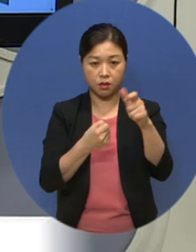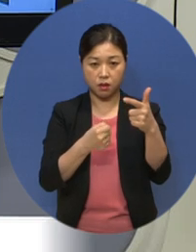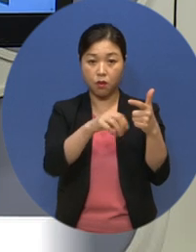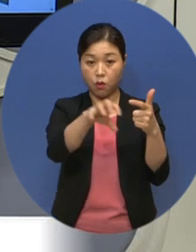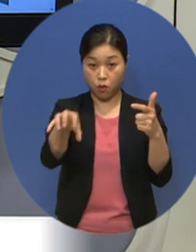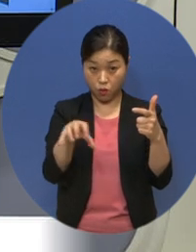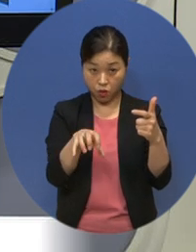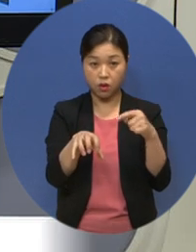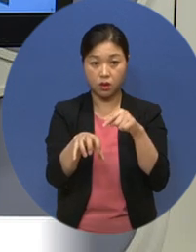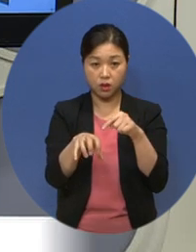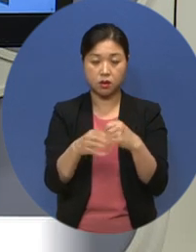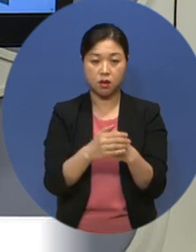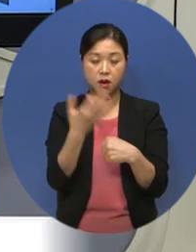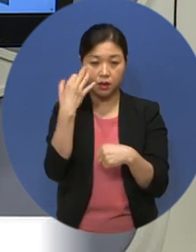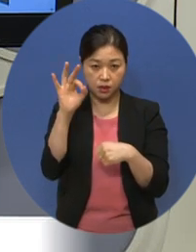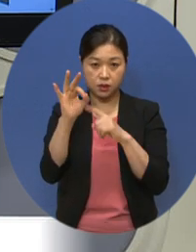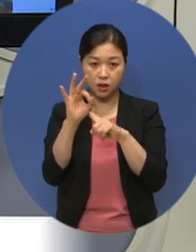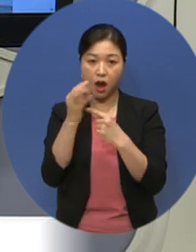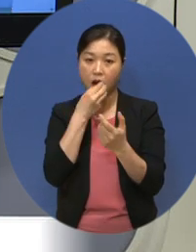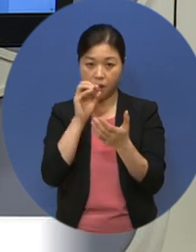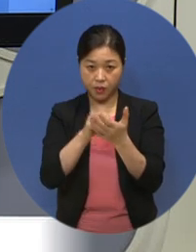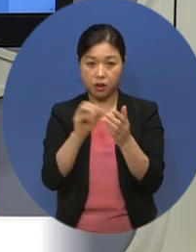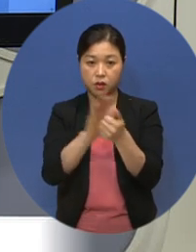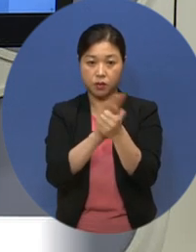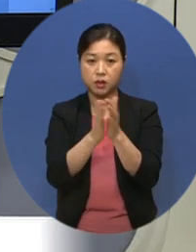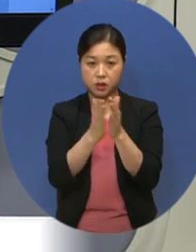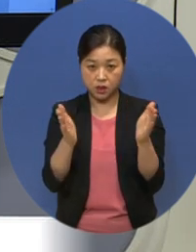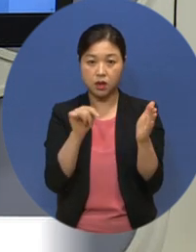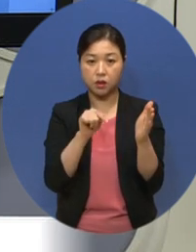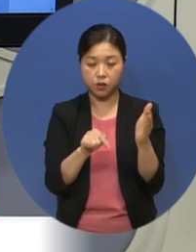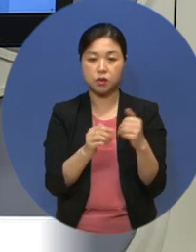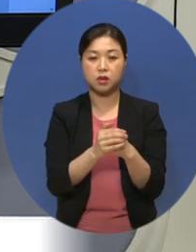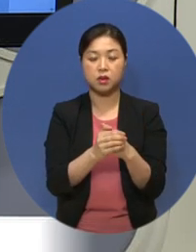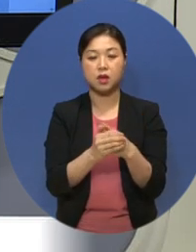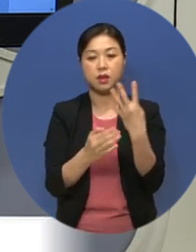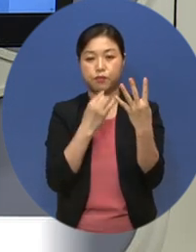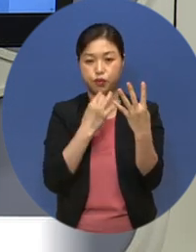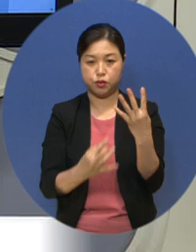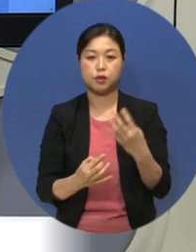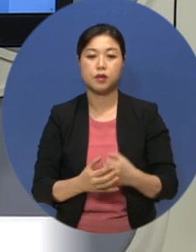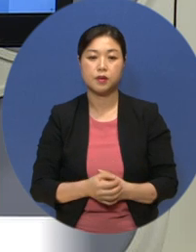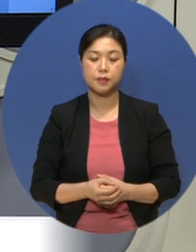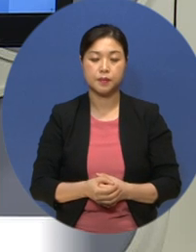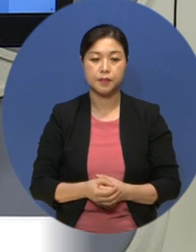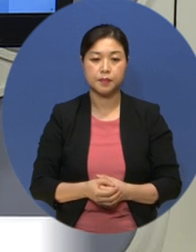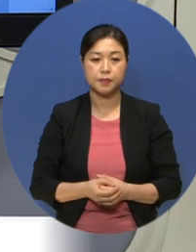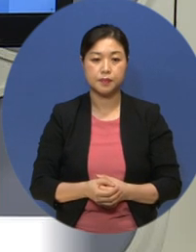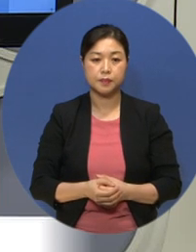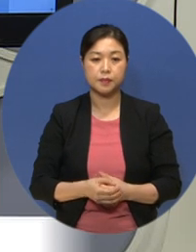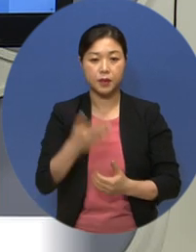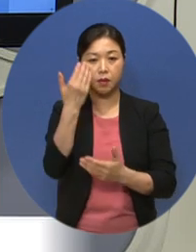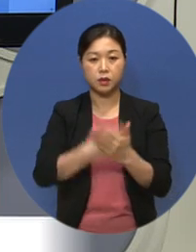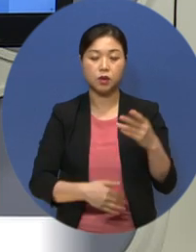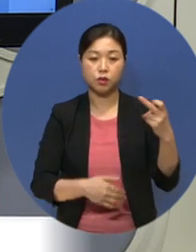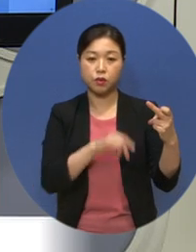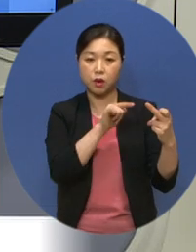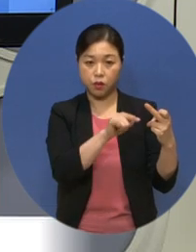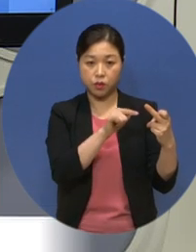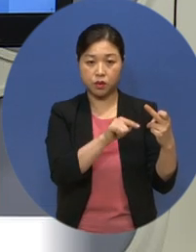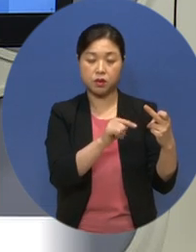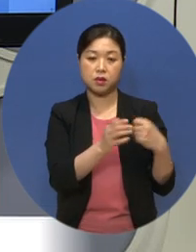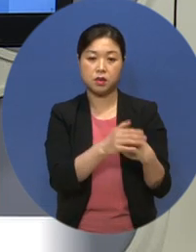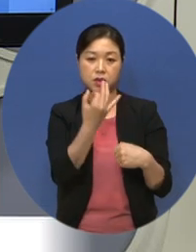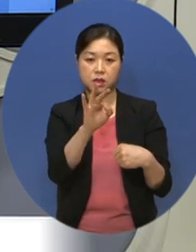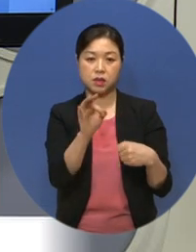소중 인증을 받아 서비스를 게시한 곳은 단 4개의 소의 불과 했는데요 나머지 12개 기관은 미